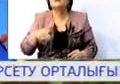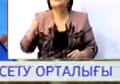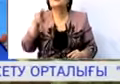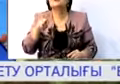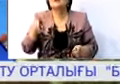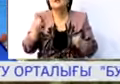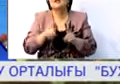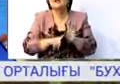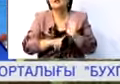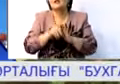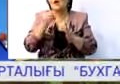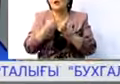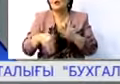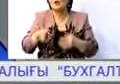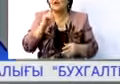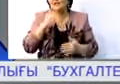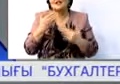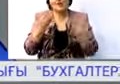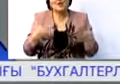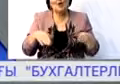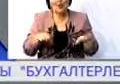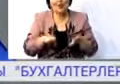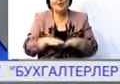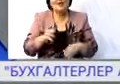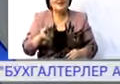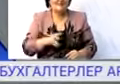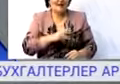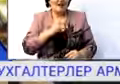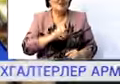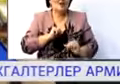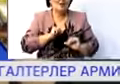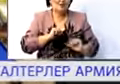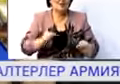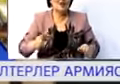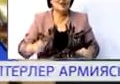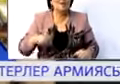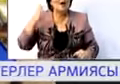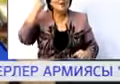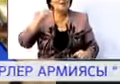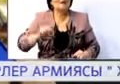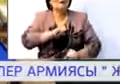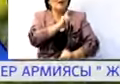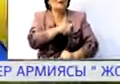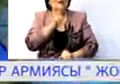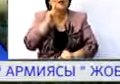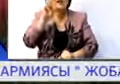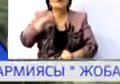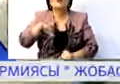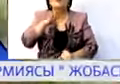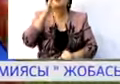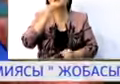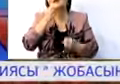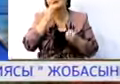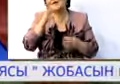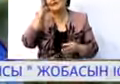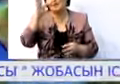Тектұлды дүниеге келген киелі өңірдің жастары міне осындай жалын жүректі, өршіл намысты, білімді де білікті жастар барда ел болашағы баянды